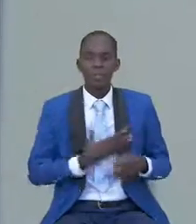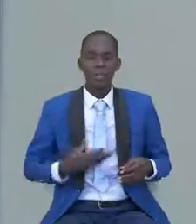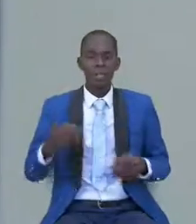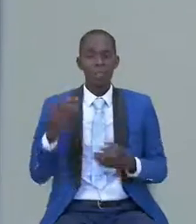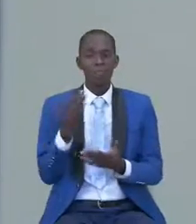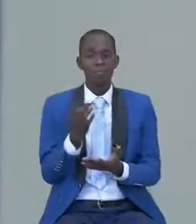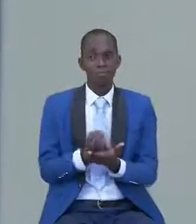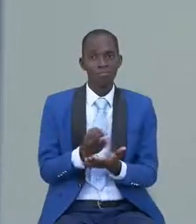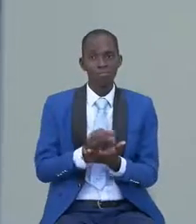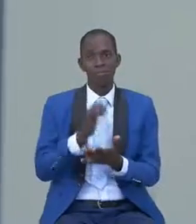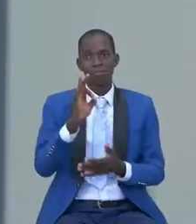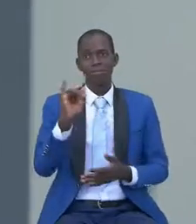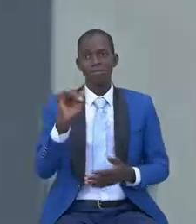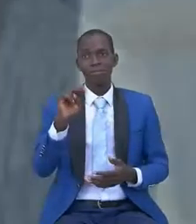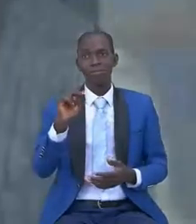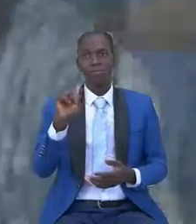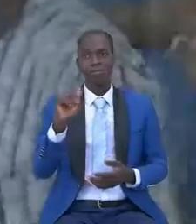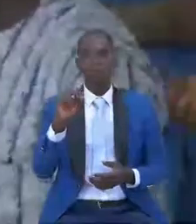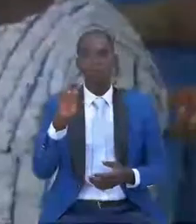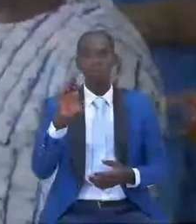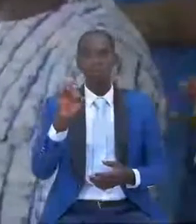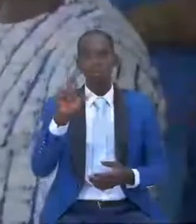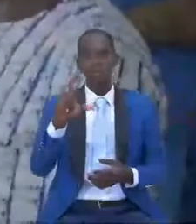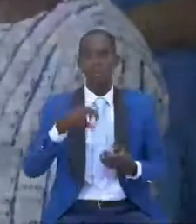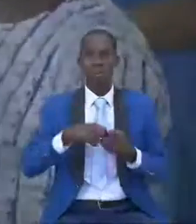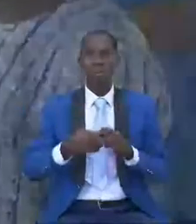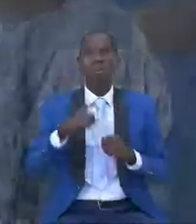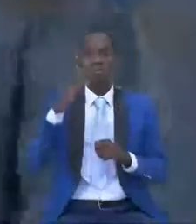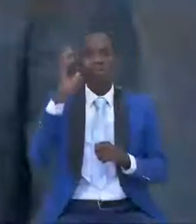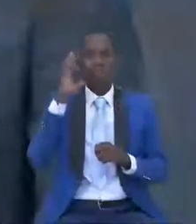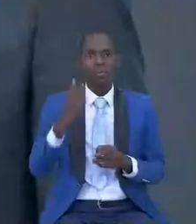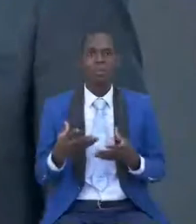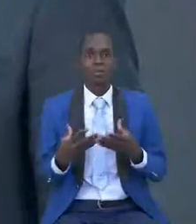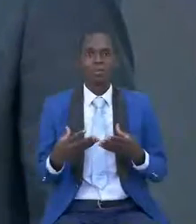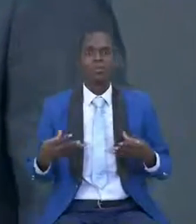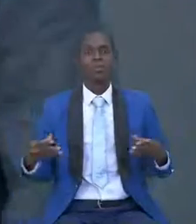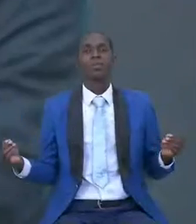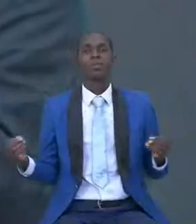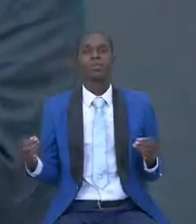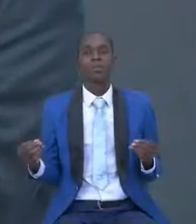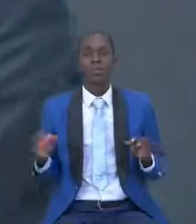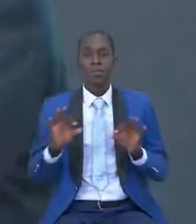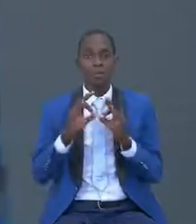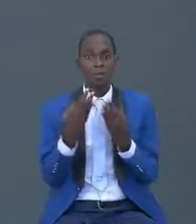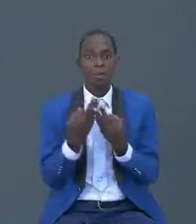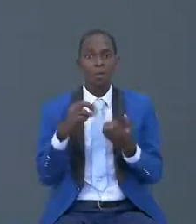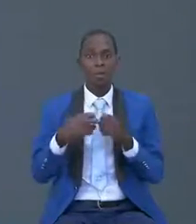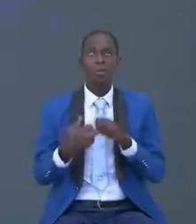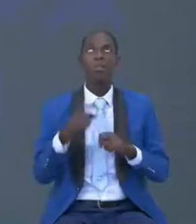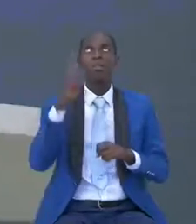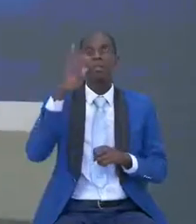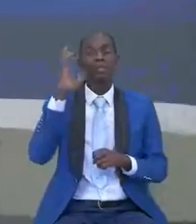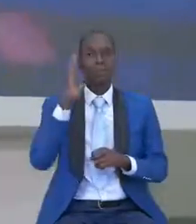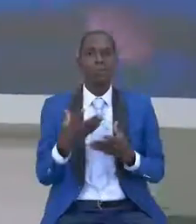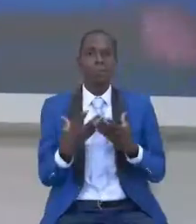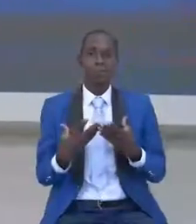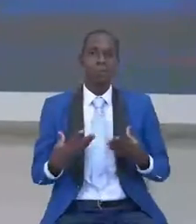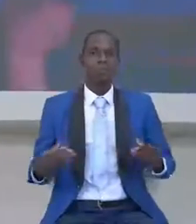problèmes financiers, il va les régler. Problèmes familiaux, il les réglera.